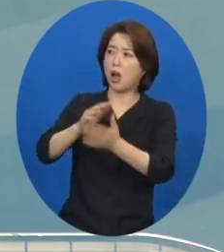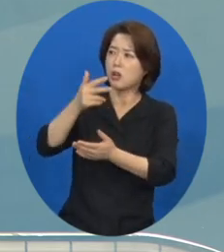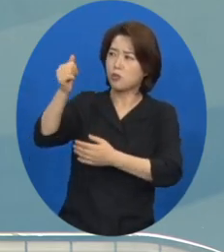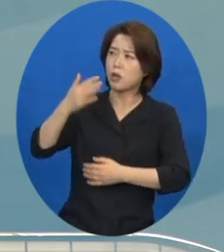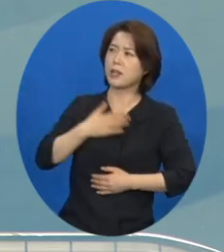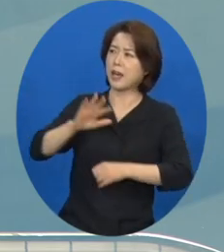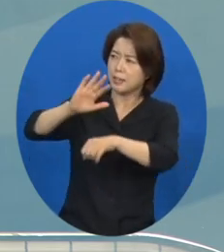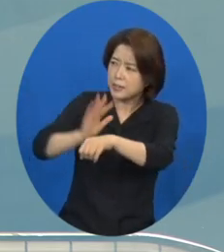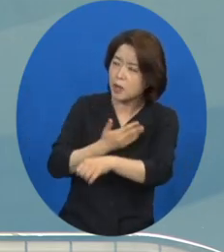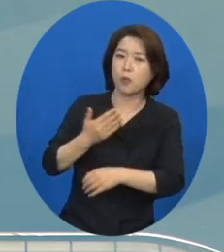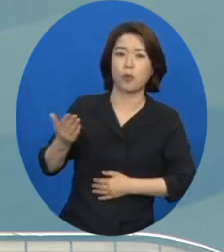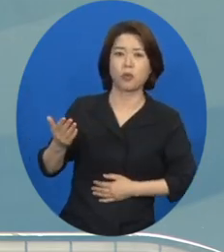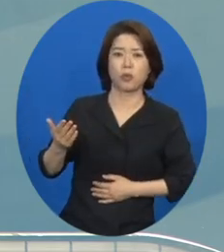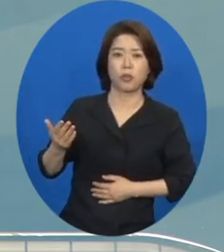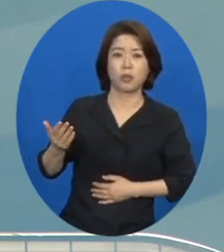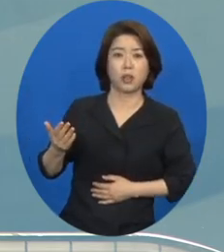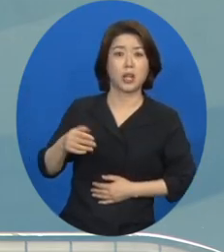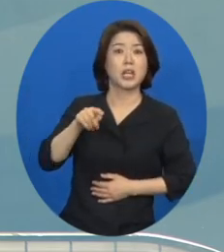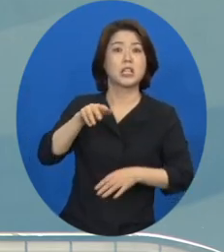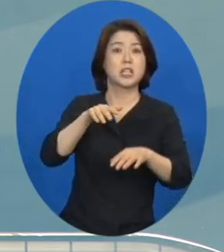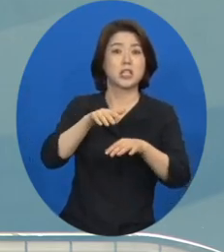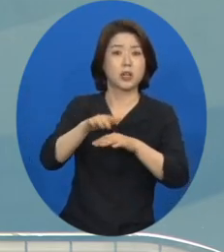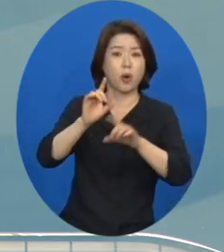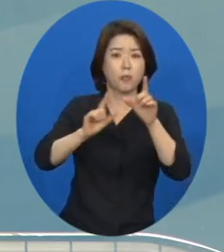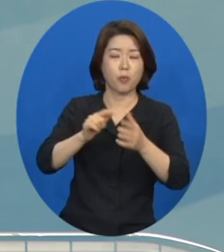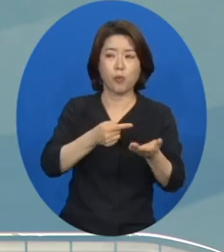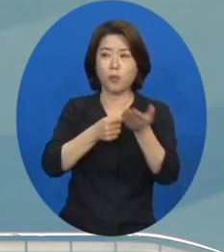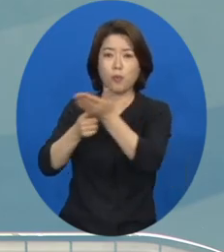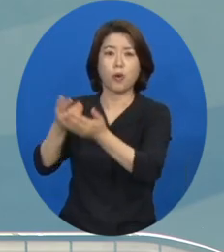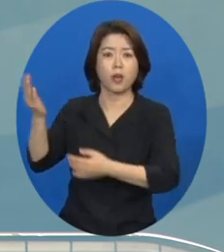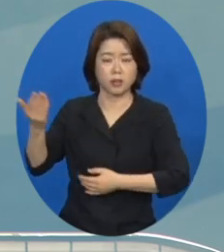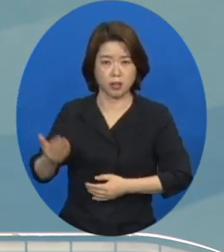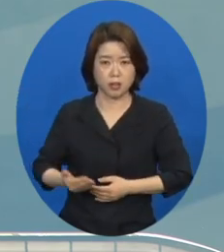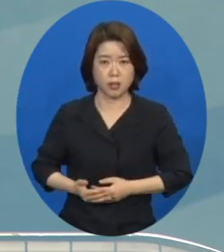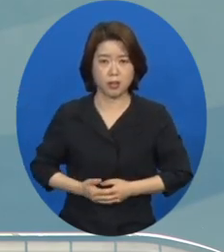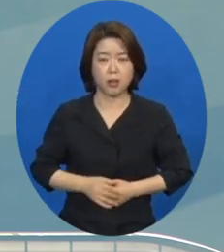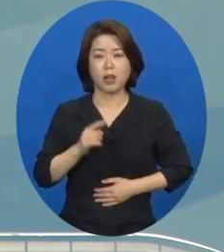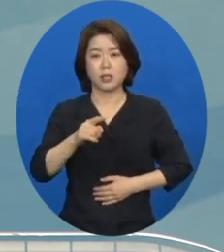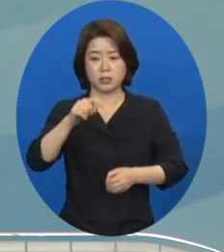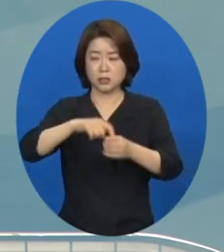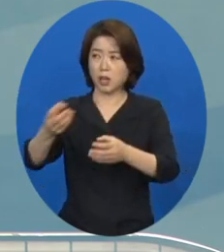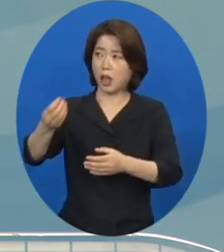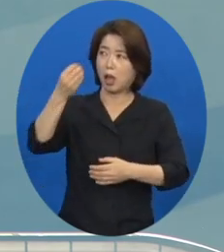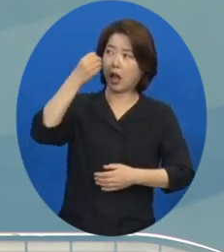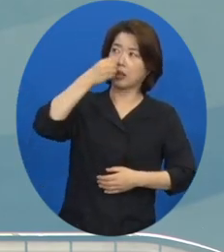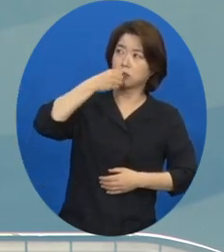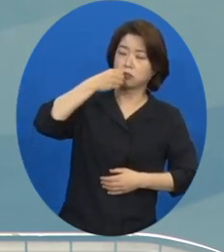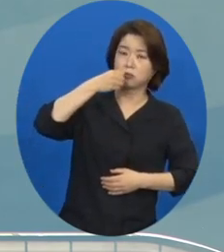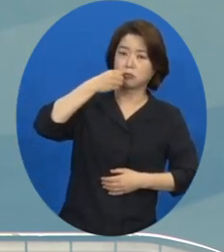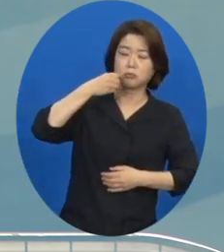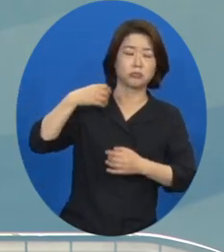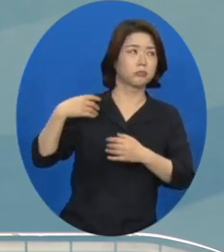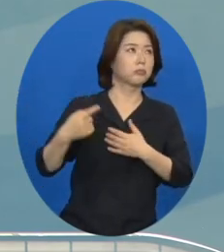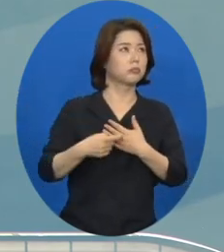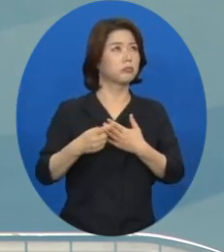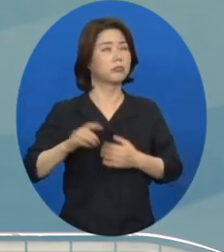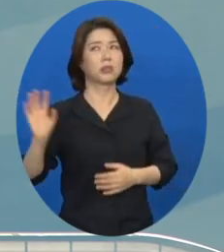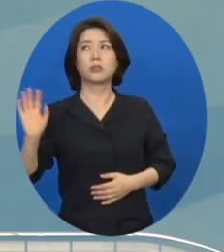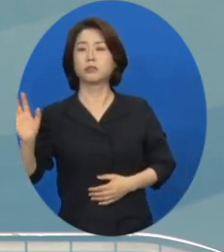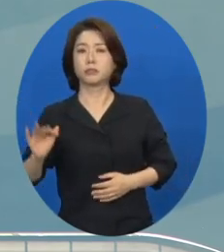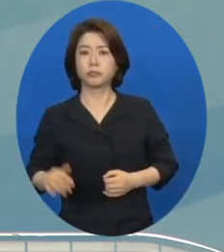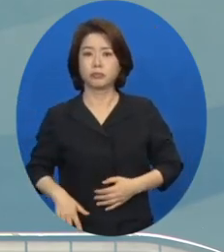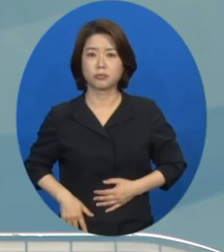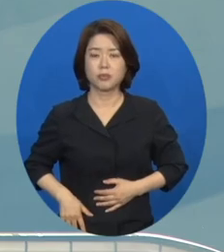제가 잘못했습니다. 이렇게 가야 맞는 건데 그 떡을 받아 먹어요. 그리고